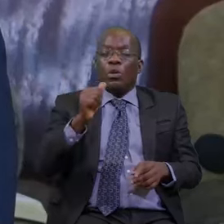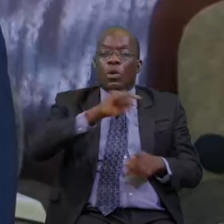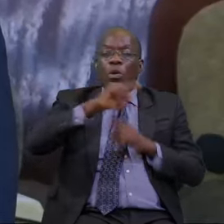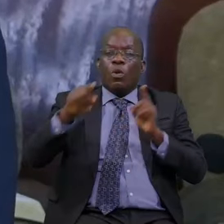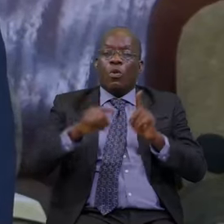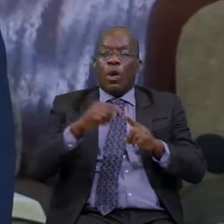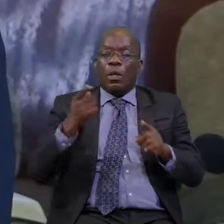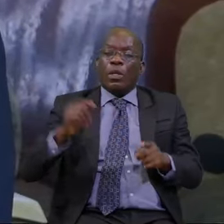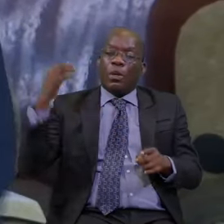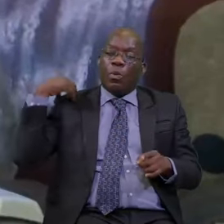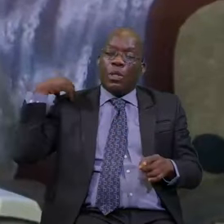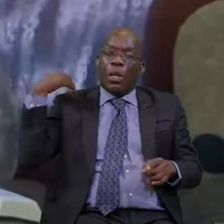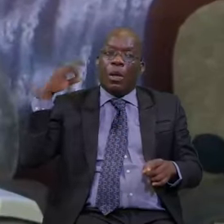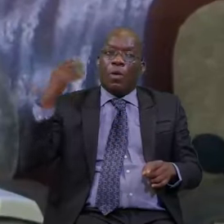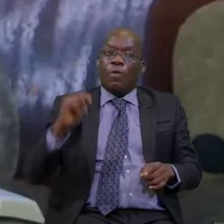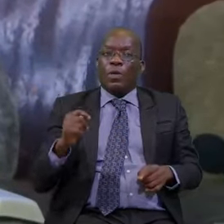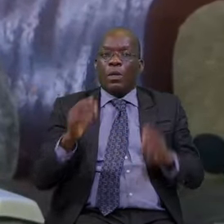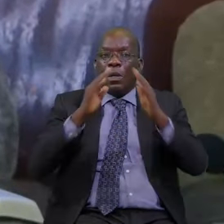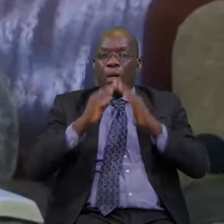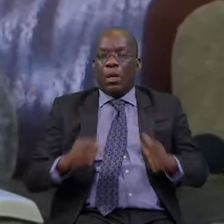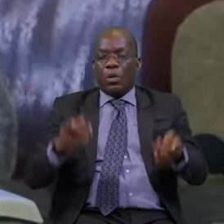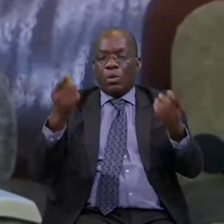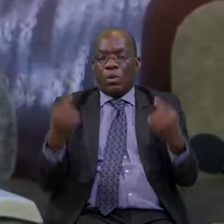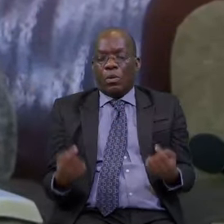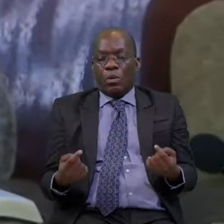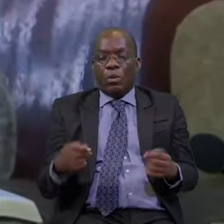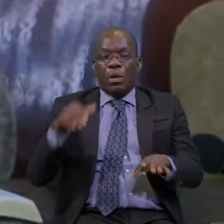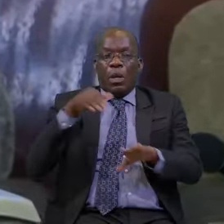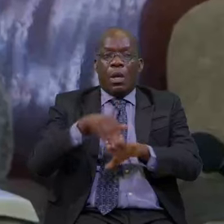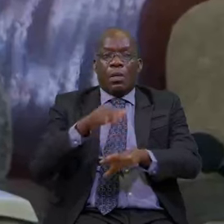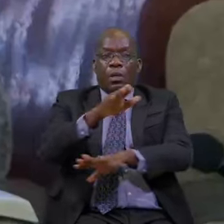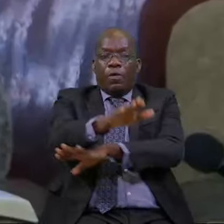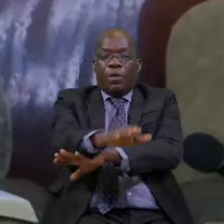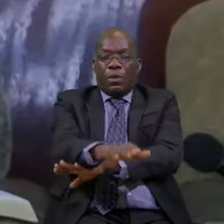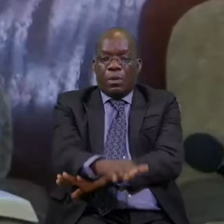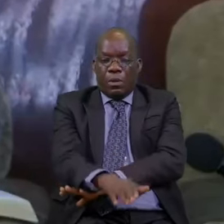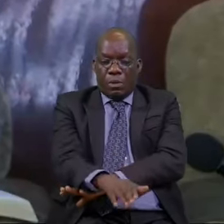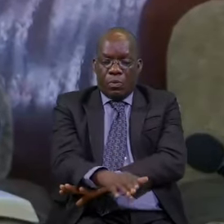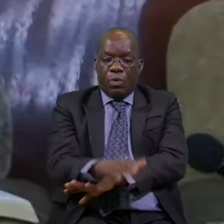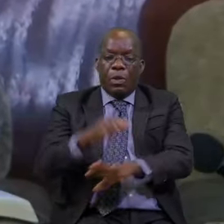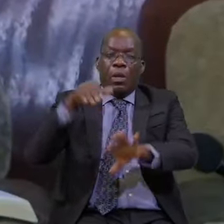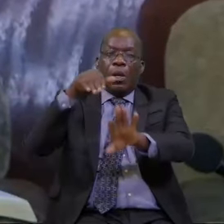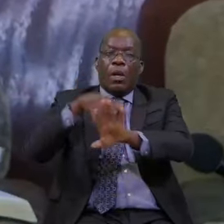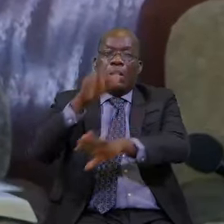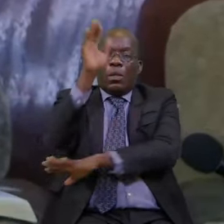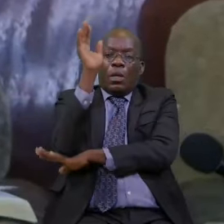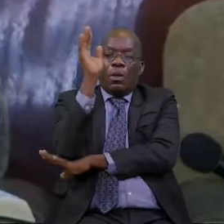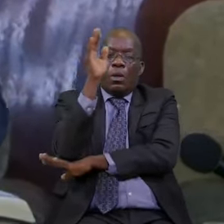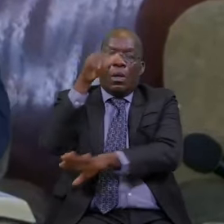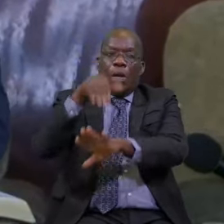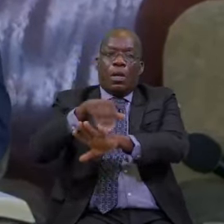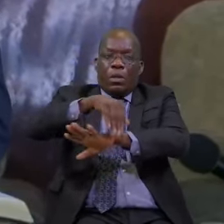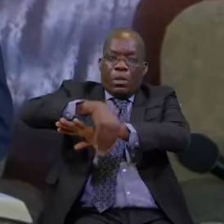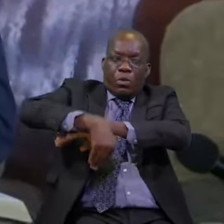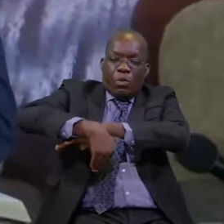le maître de la maison, ou le soir, ou au milieu de la nuit,